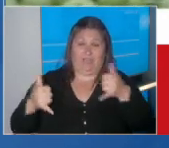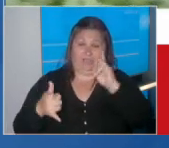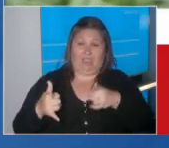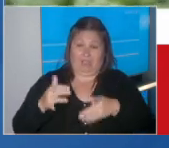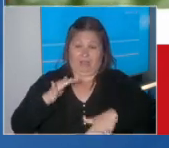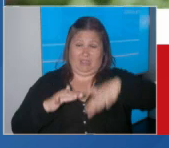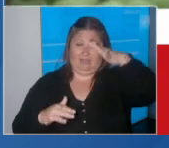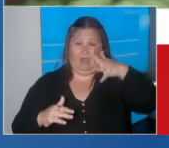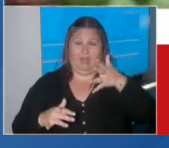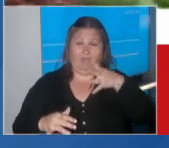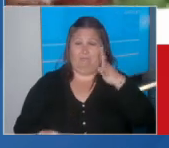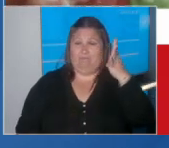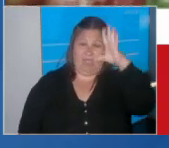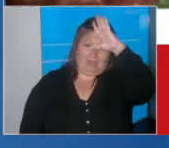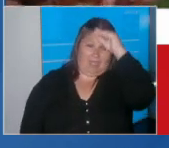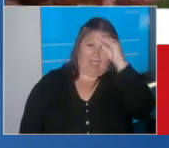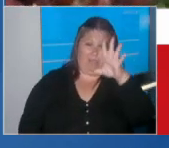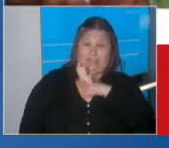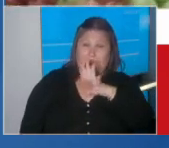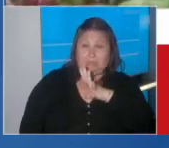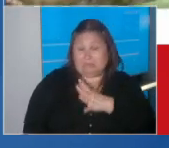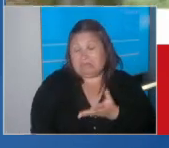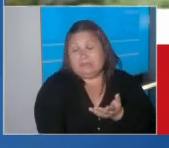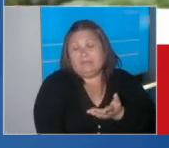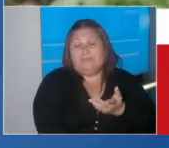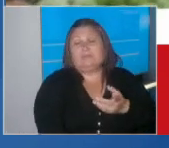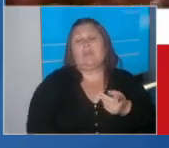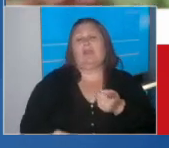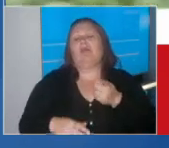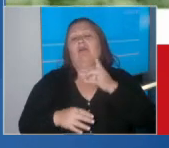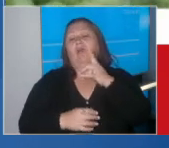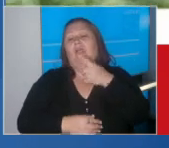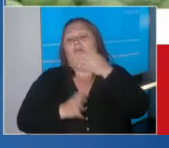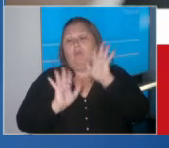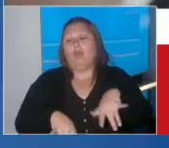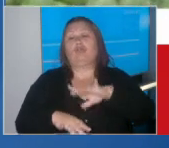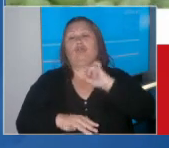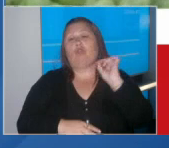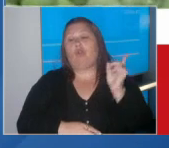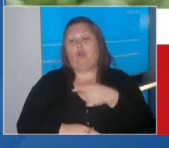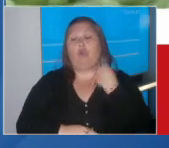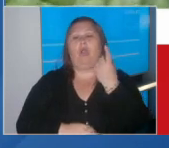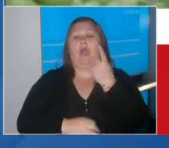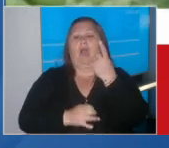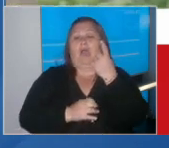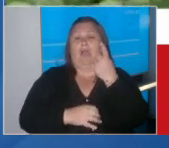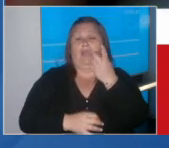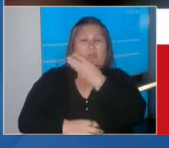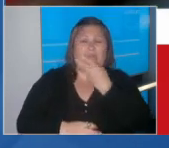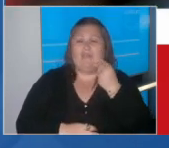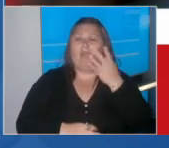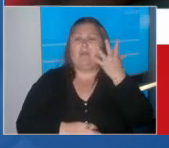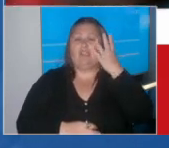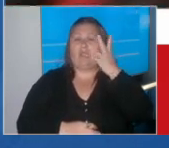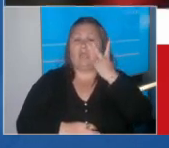דבר נמדד בניהול, נמדד במעשים בחוץ, ולמרות כל הכיתורים ומה שנדמה כנהנתנות לא